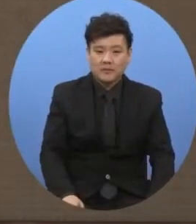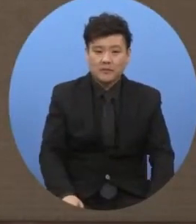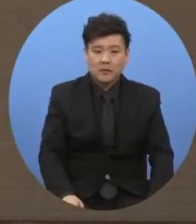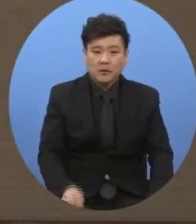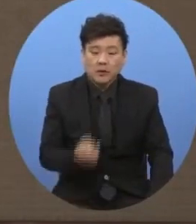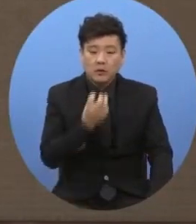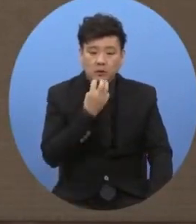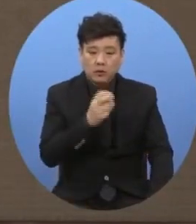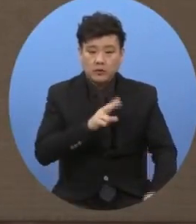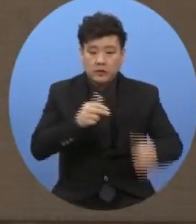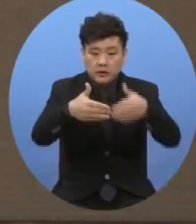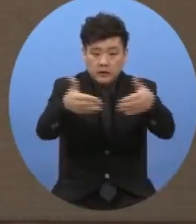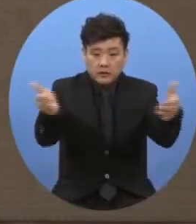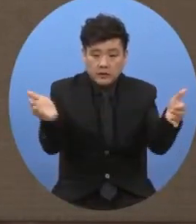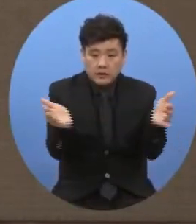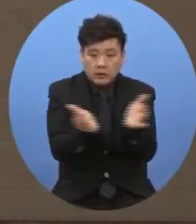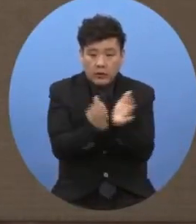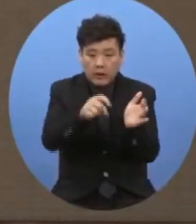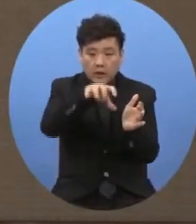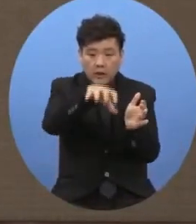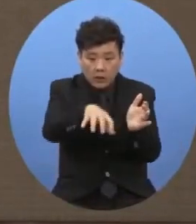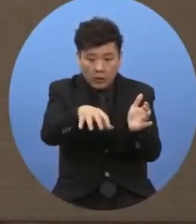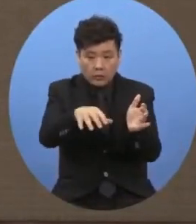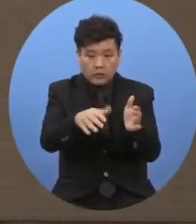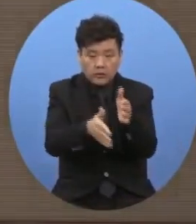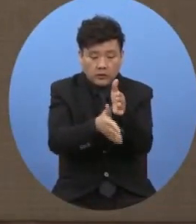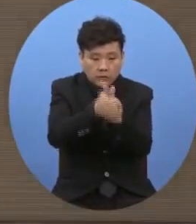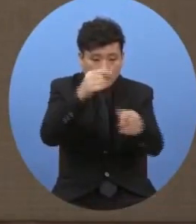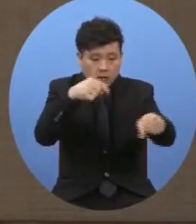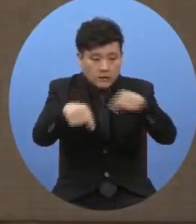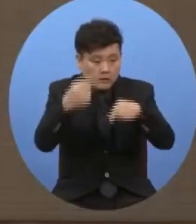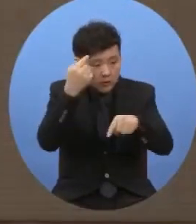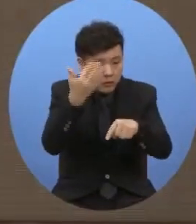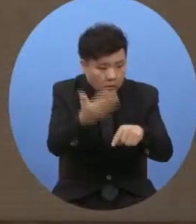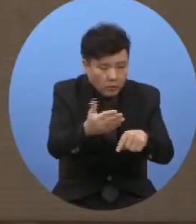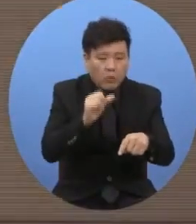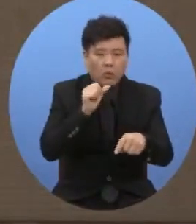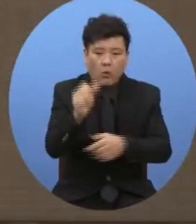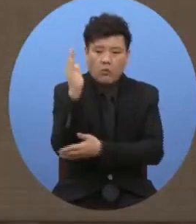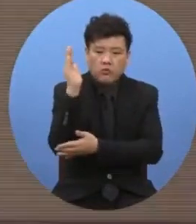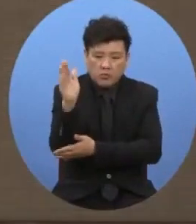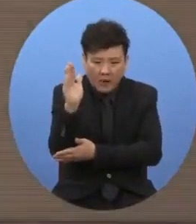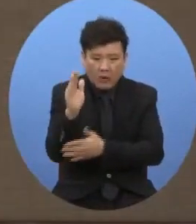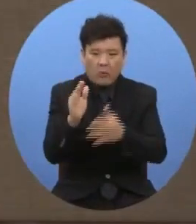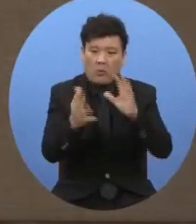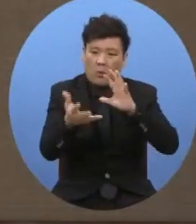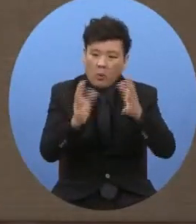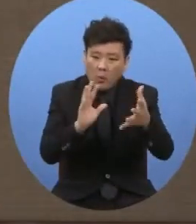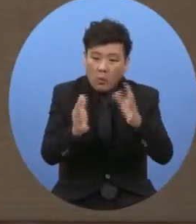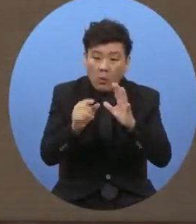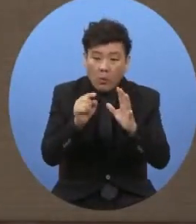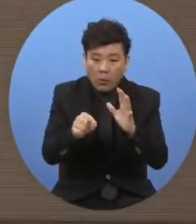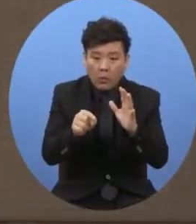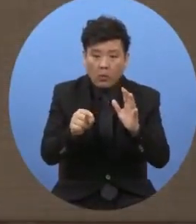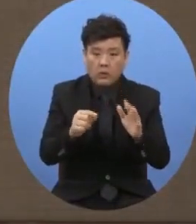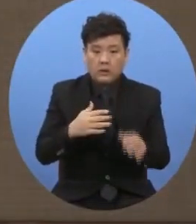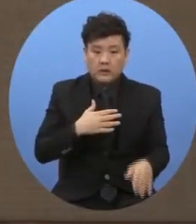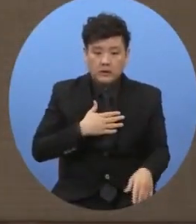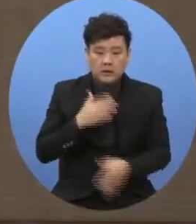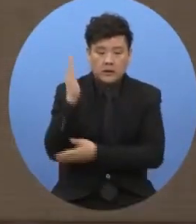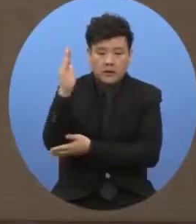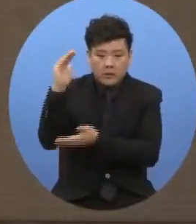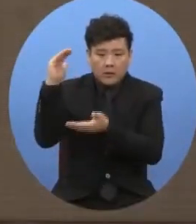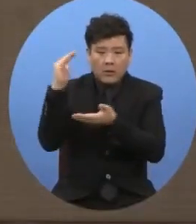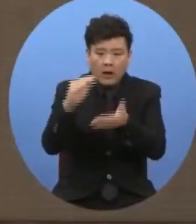서울시의회 본회의장에서 시정 질문이 되었든, 5분 발언이 되었든, 반대 토론이 되었든, 그 어떠한 발언을 할 때마다